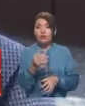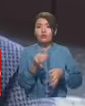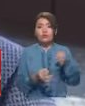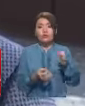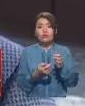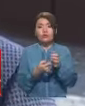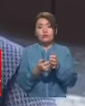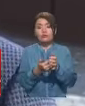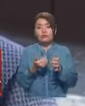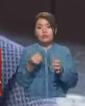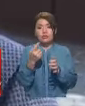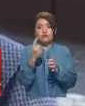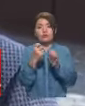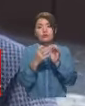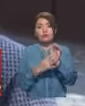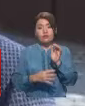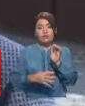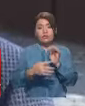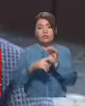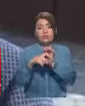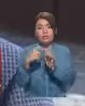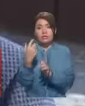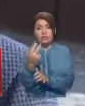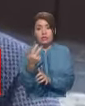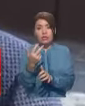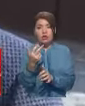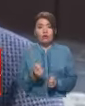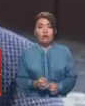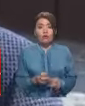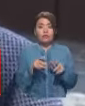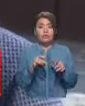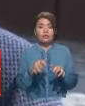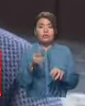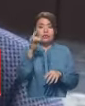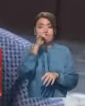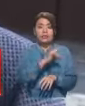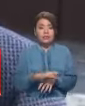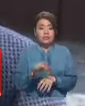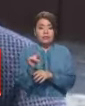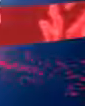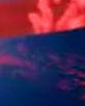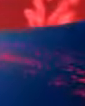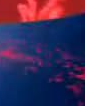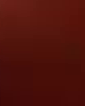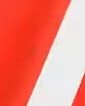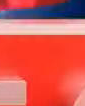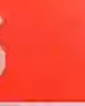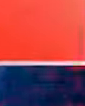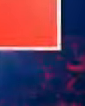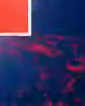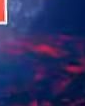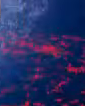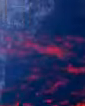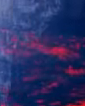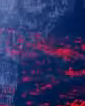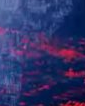по статье 190 части 3 Уголовного кодекса Республики Казахстан «Мошенничество».